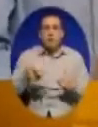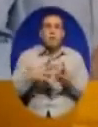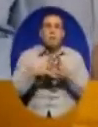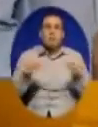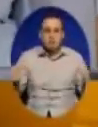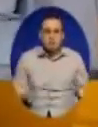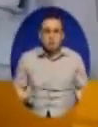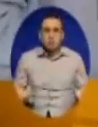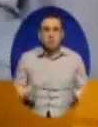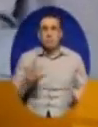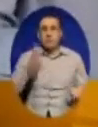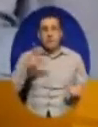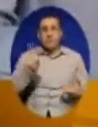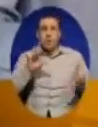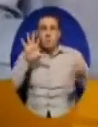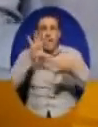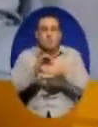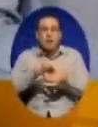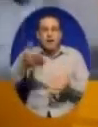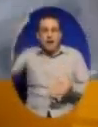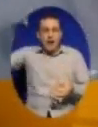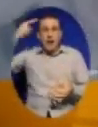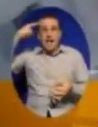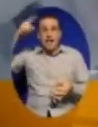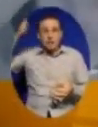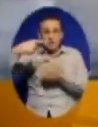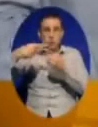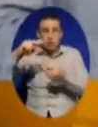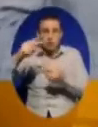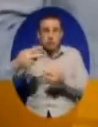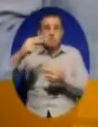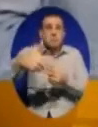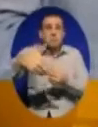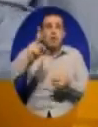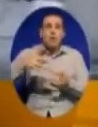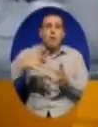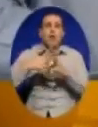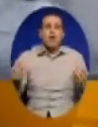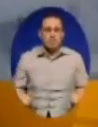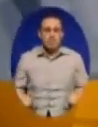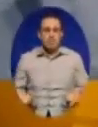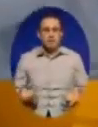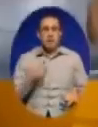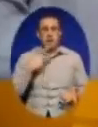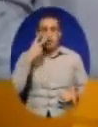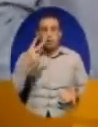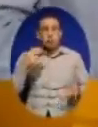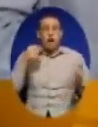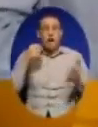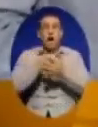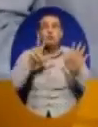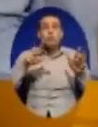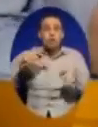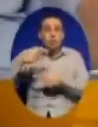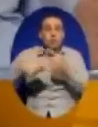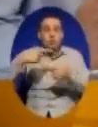כי כמה אתה, אם אתה לא מחובר ליזם או למייסד, הדור השני יכול להיות שהתכונות האלה יתמסמסו. אנחנו ראינו שעד 8 דורות התכונות האלה